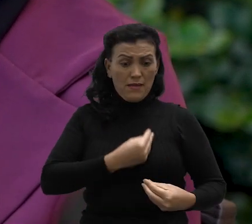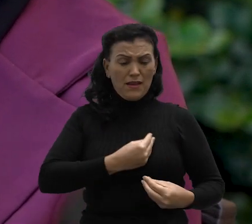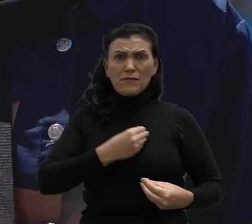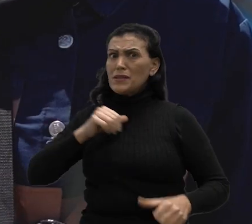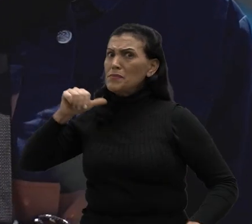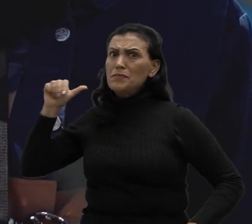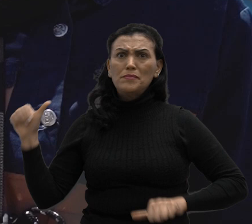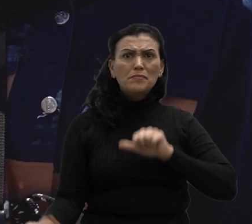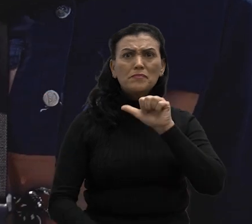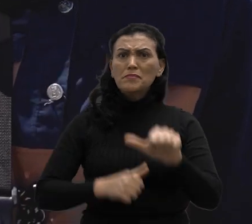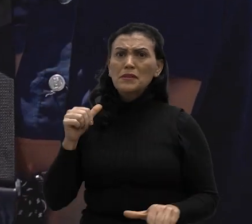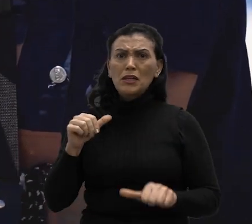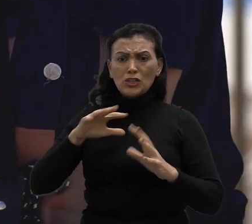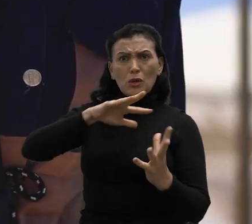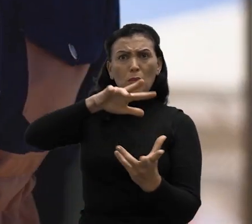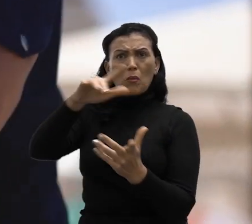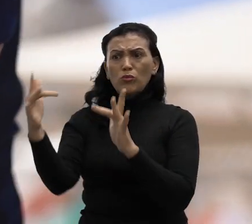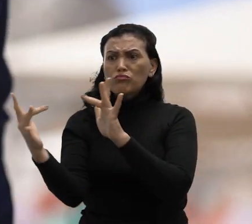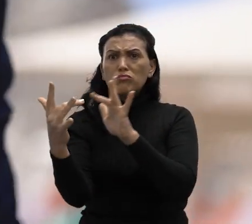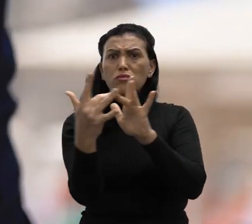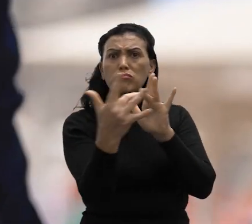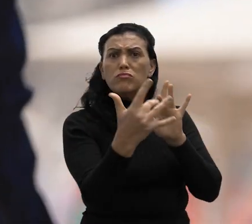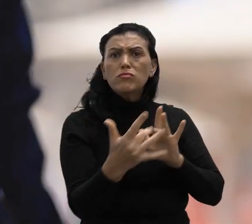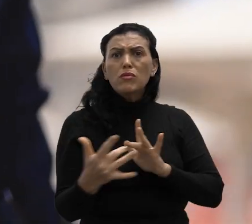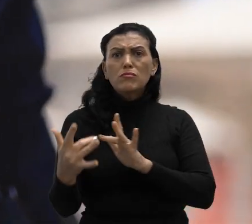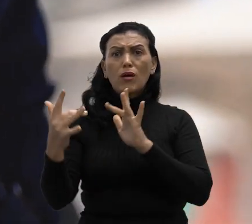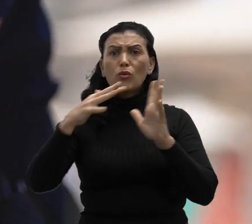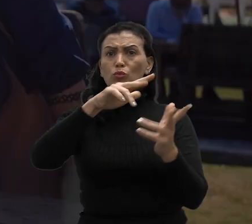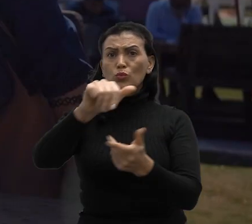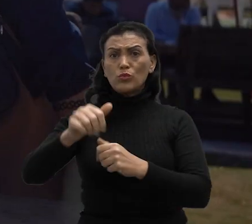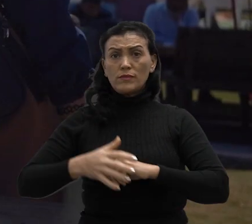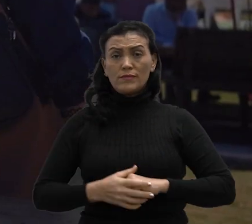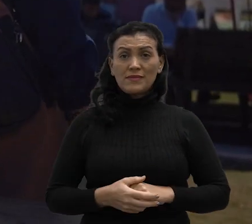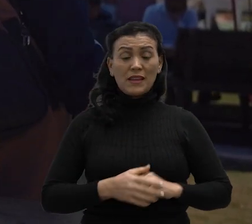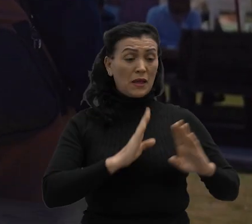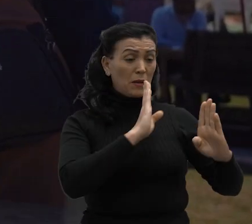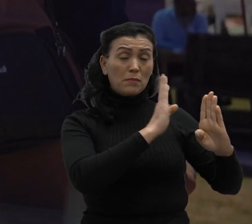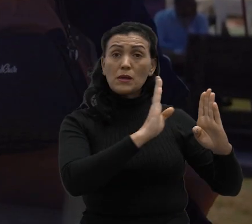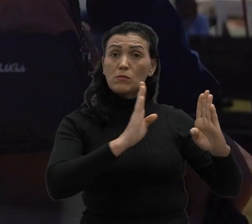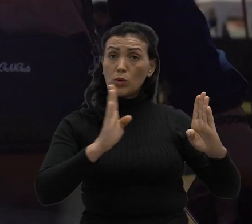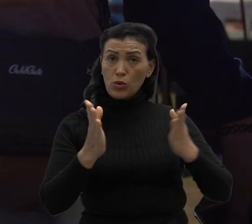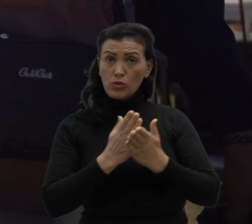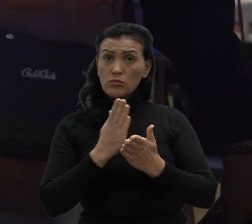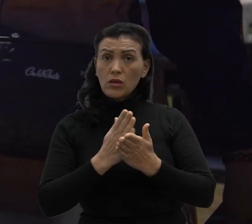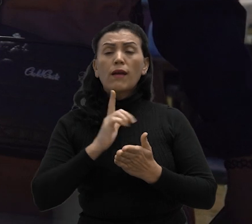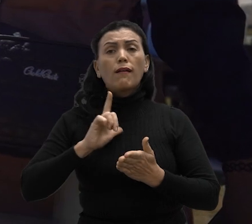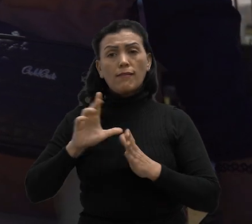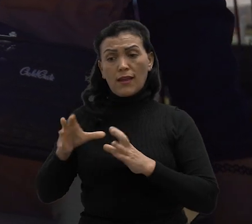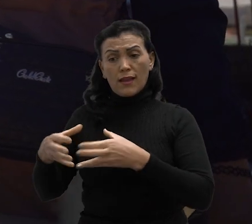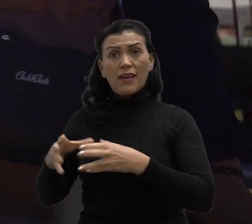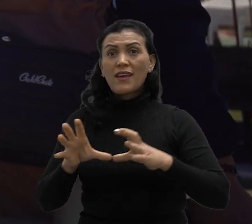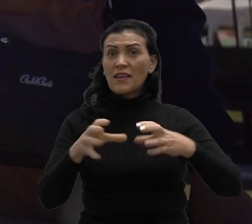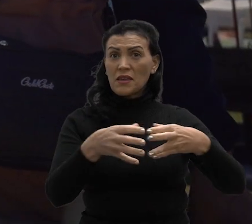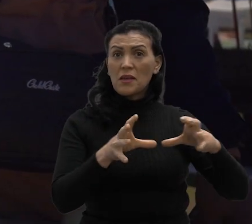المحور الأساسي أو حلقة الوصل للمجتمع الخارجي من عن البيت. كانت هاي المكتبة فيها مؤسسة